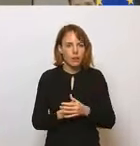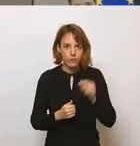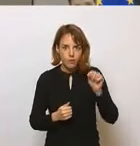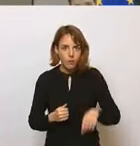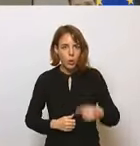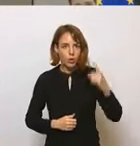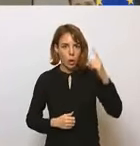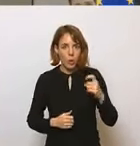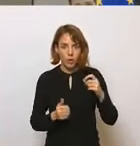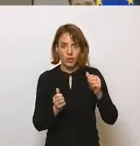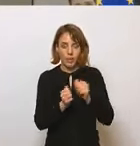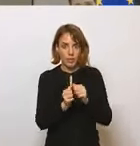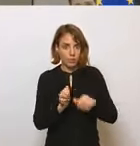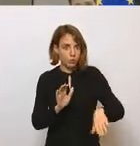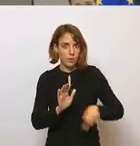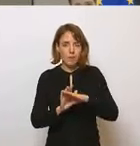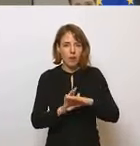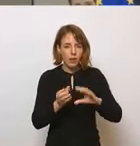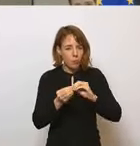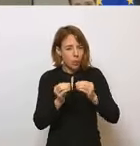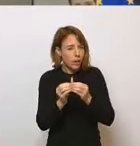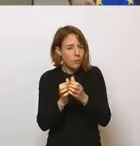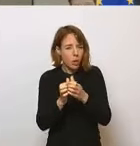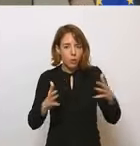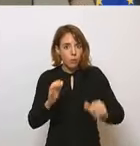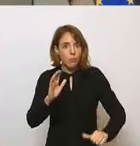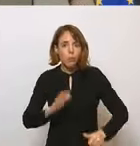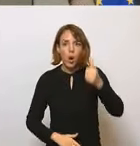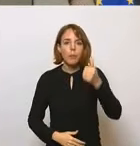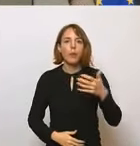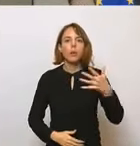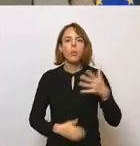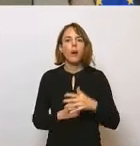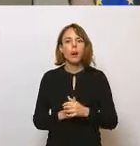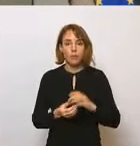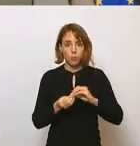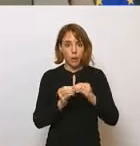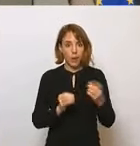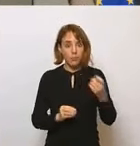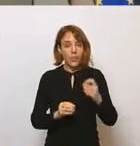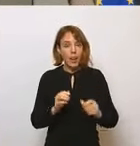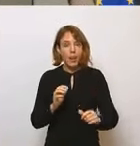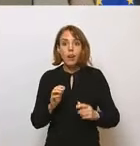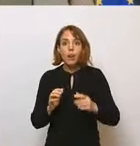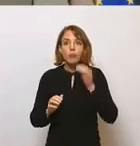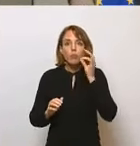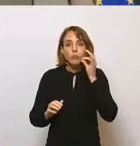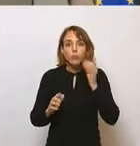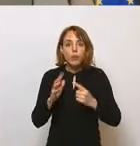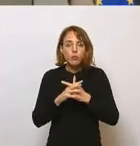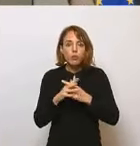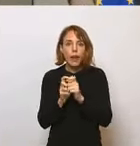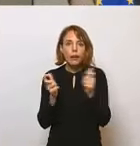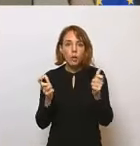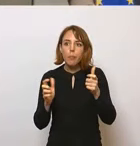grand problème. Et le plus grand problème, ce n'est pas le petit start-up à Lyon